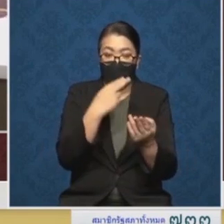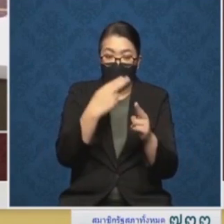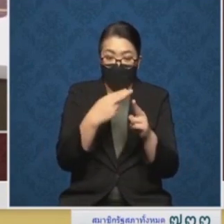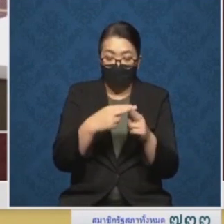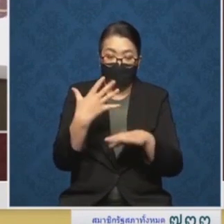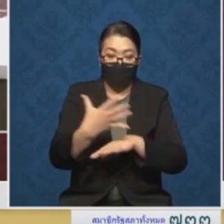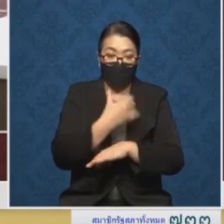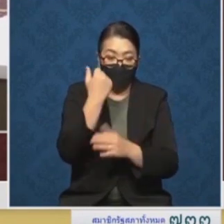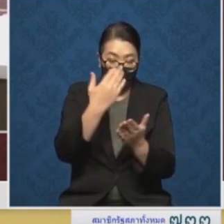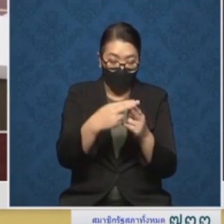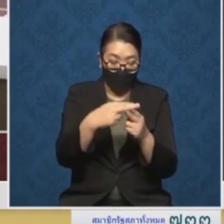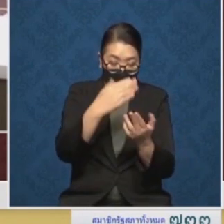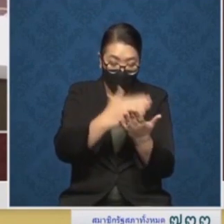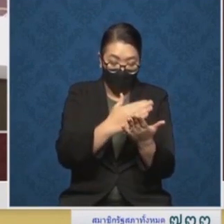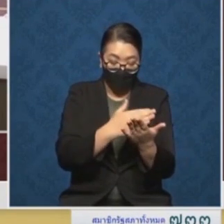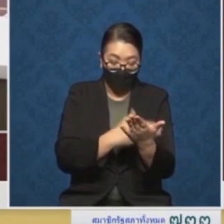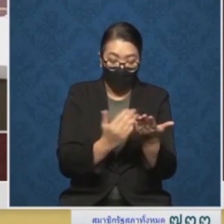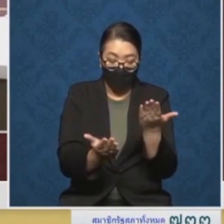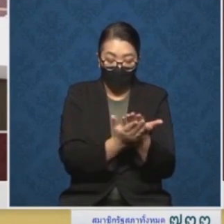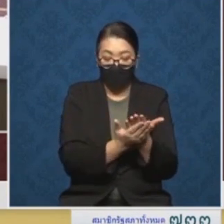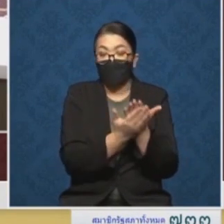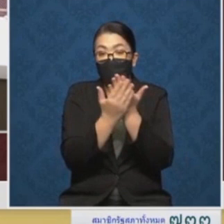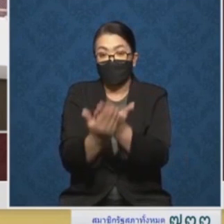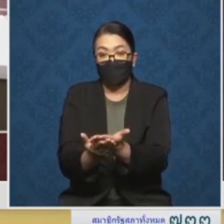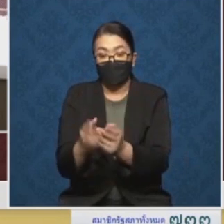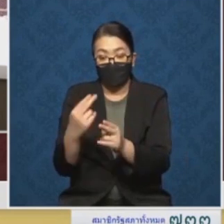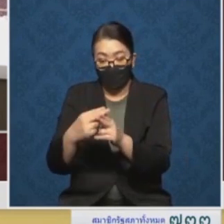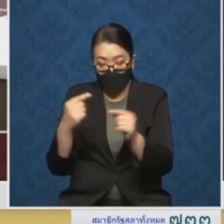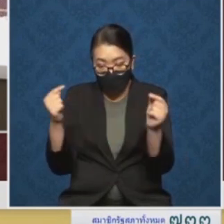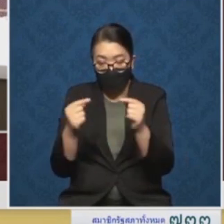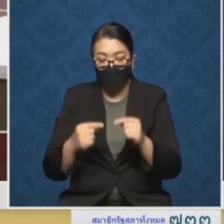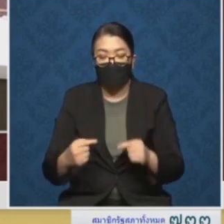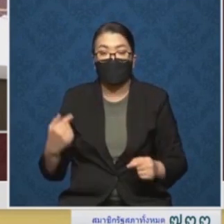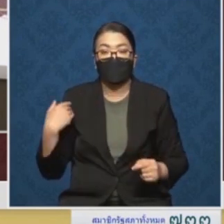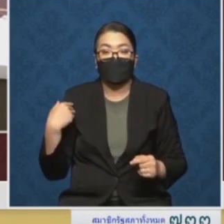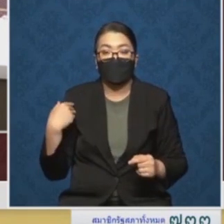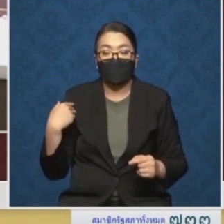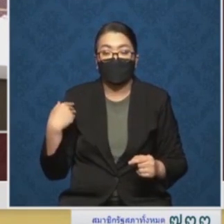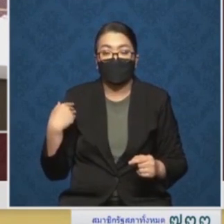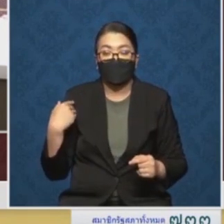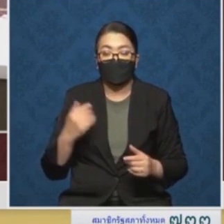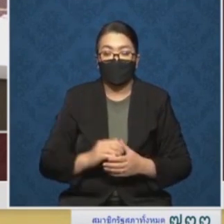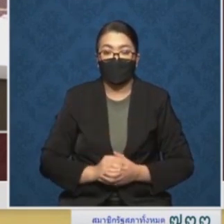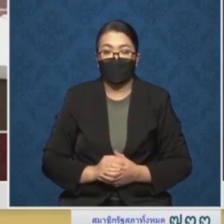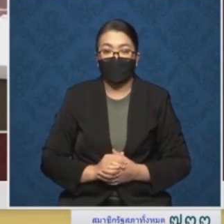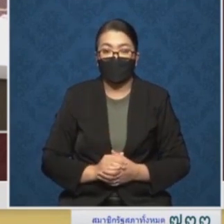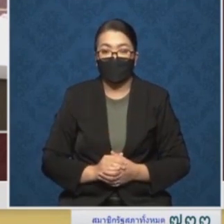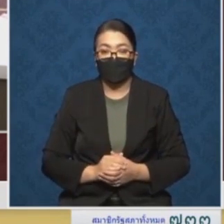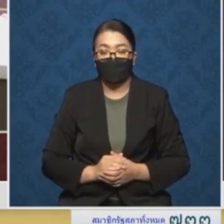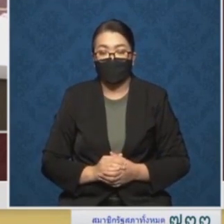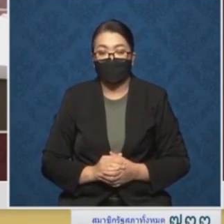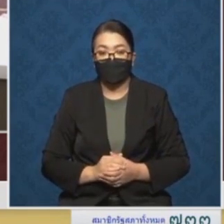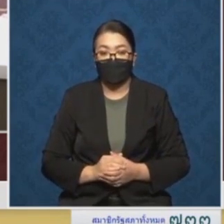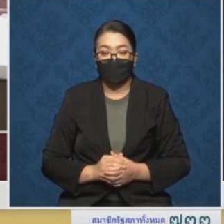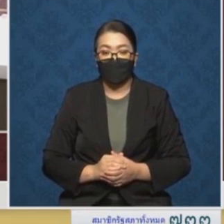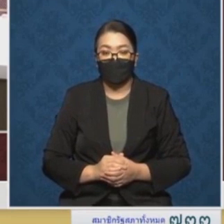รา88หรือเป็นสมาชิกสภาผู้แทนราษฎรของพรรคการเมืองที่สมาชิกได้รับการเลือกตั้งเป็นส